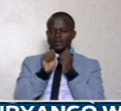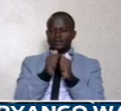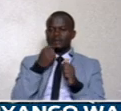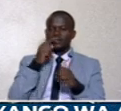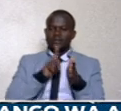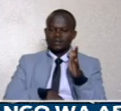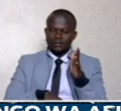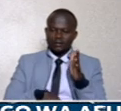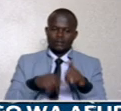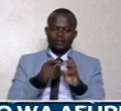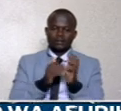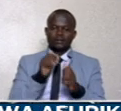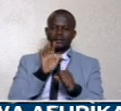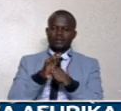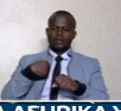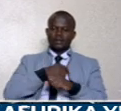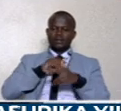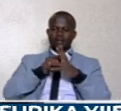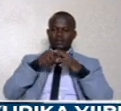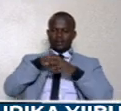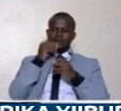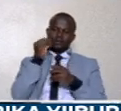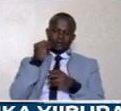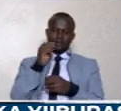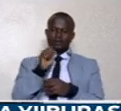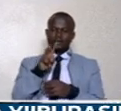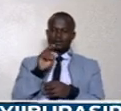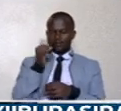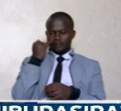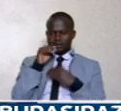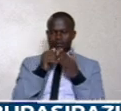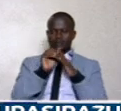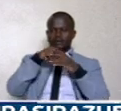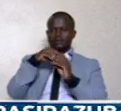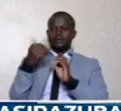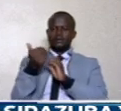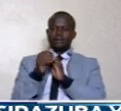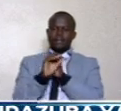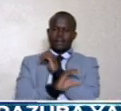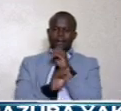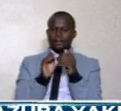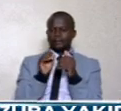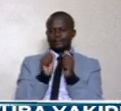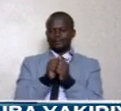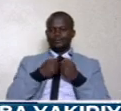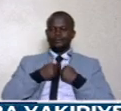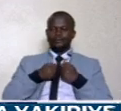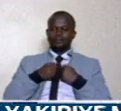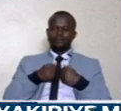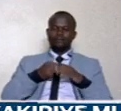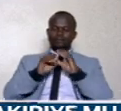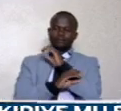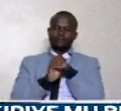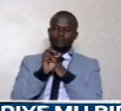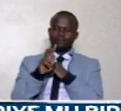muri sport aravuga byinshi ariko reka duhere hano iwacu duhere mu Mavubi nubwo tuza kwerekeza ahandi hanze igihugu cy'u Rwanda ikipe